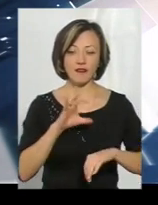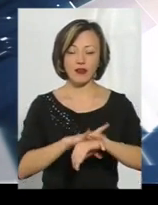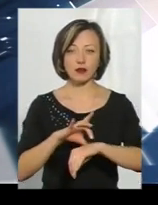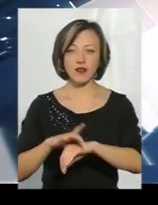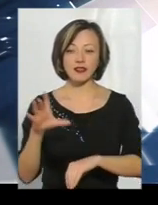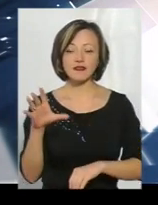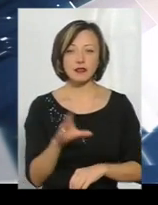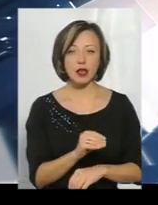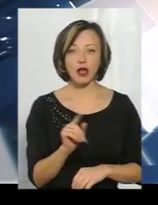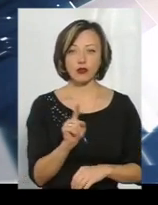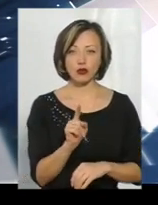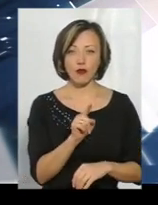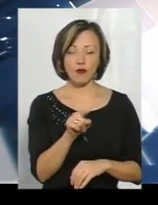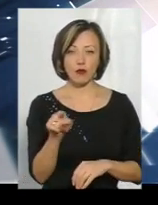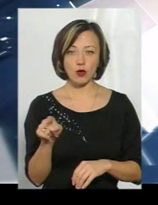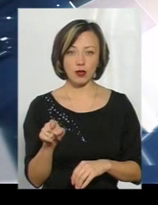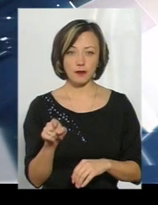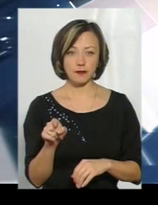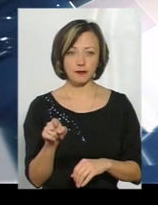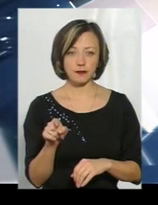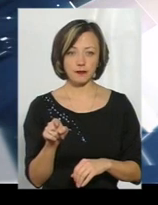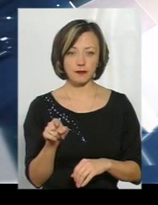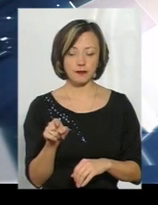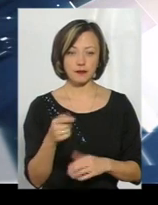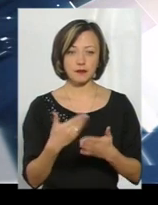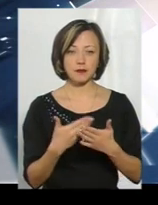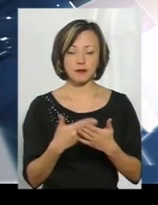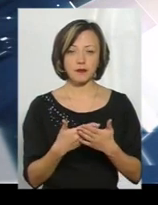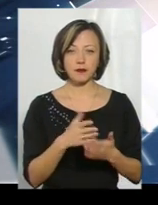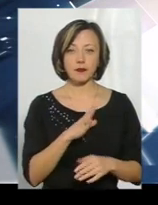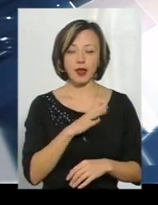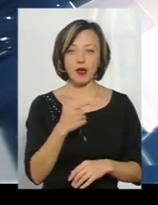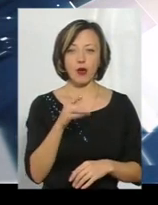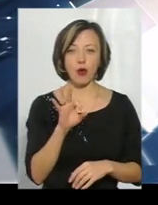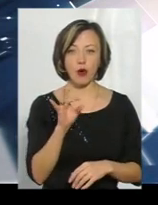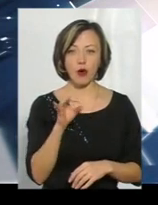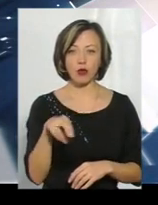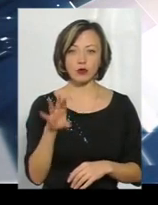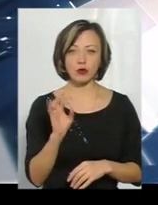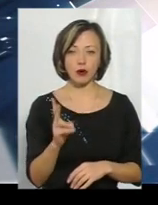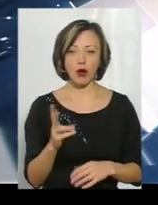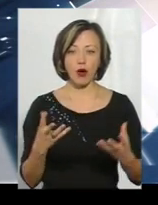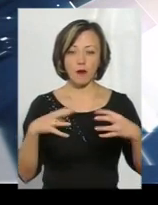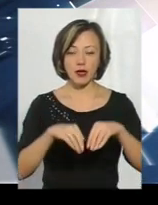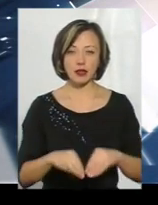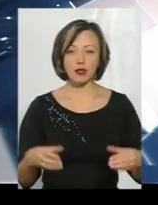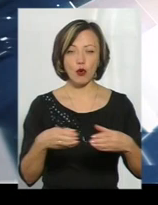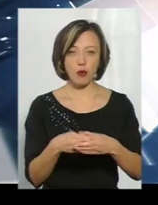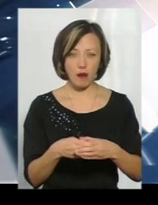зафіксувати все, що вони не знають. До прикладу, ми були в Городоцькій об'єднаній